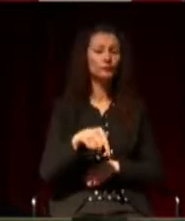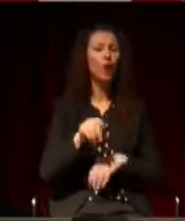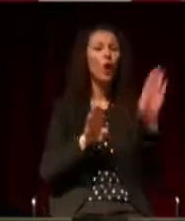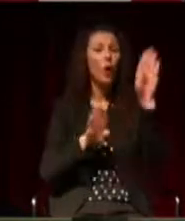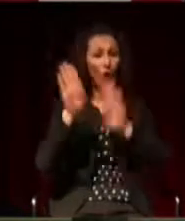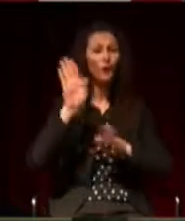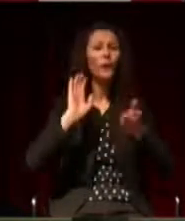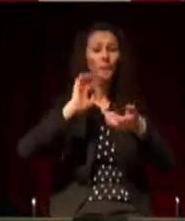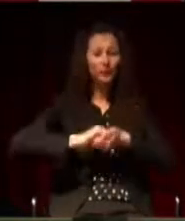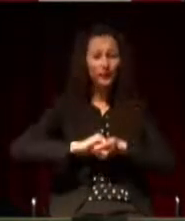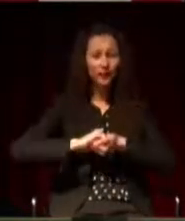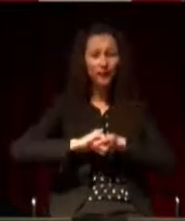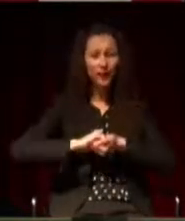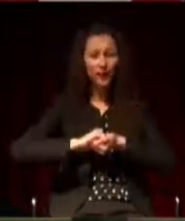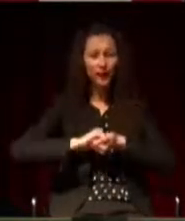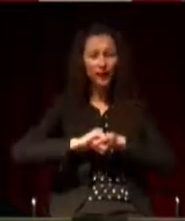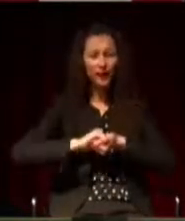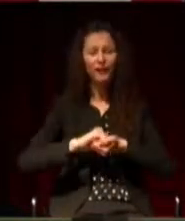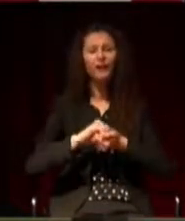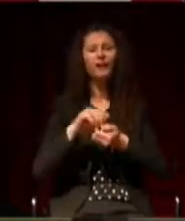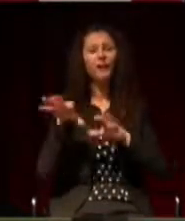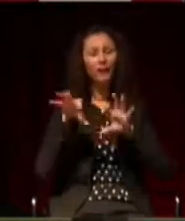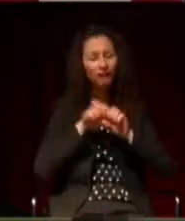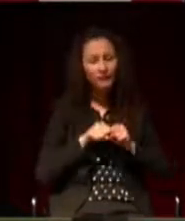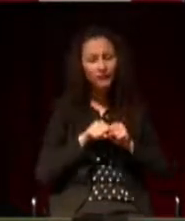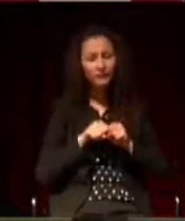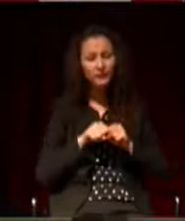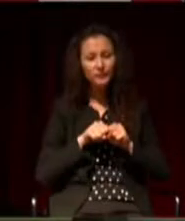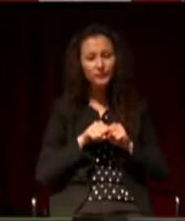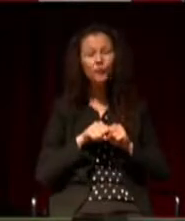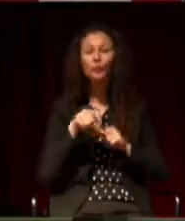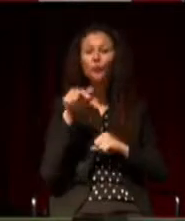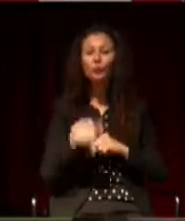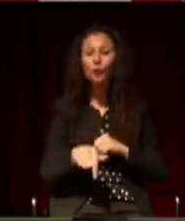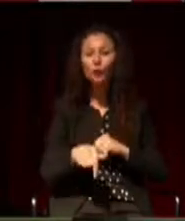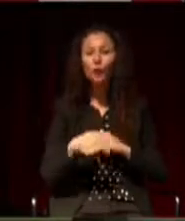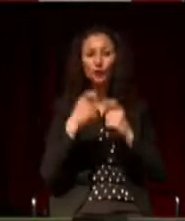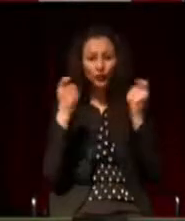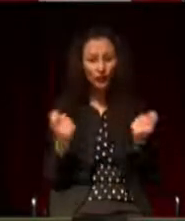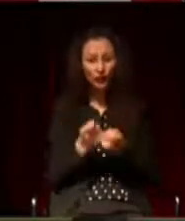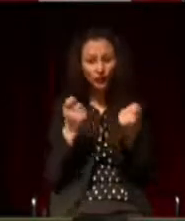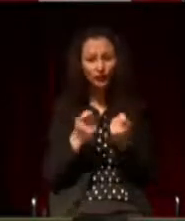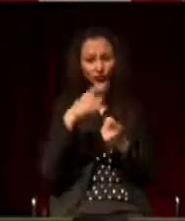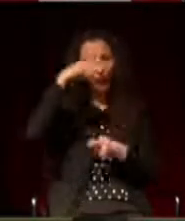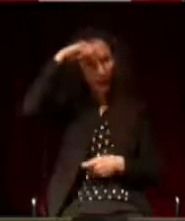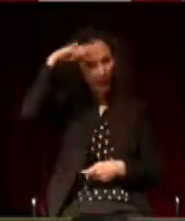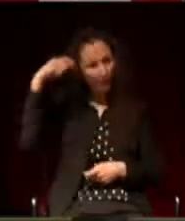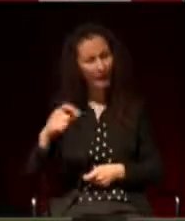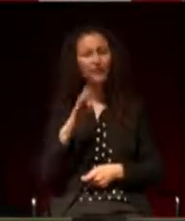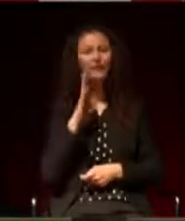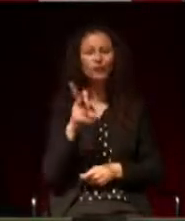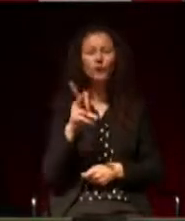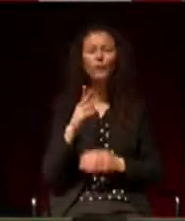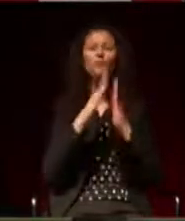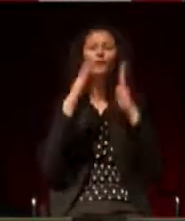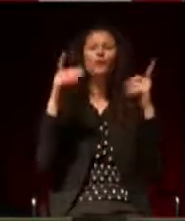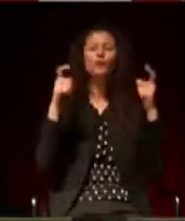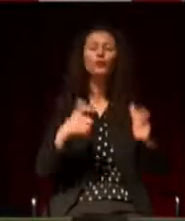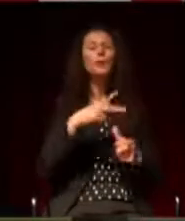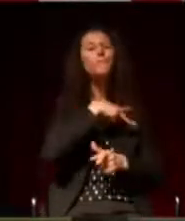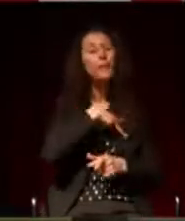oy birliğiyle antat kaldık. Bu çalışmada emeği geçen